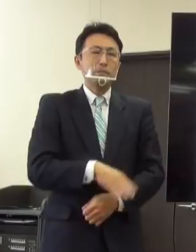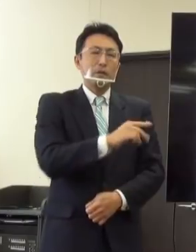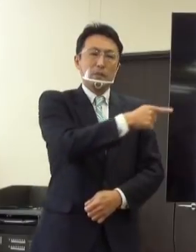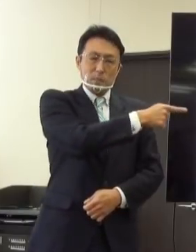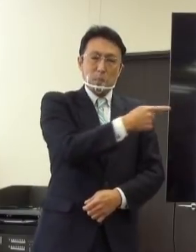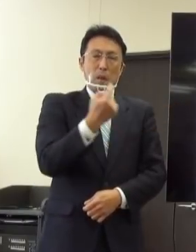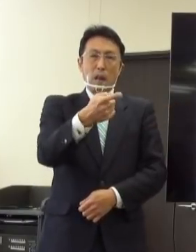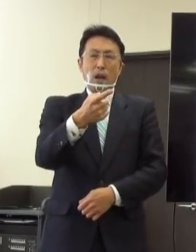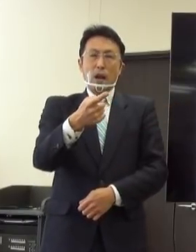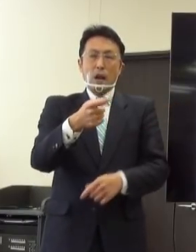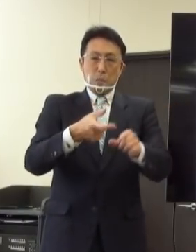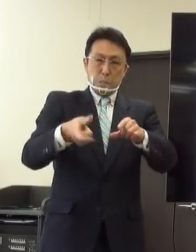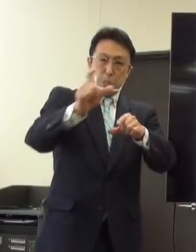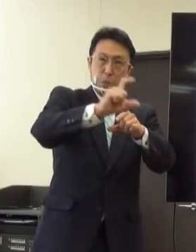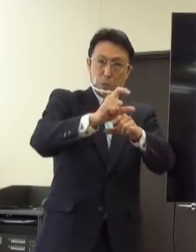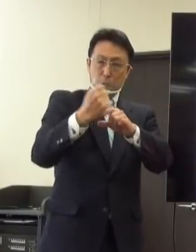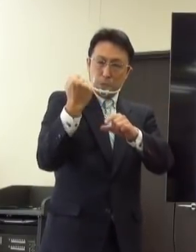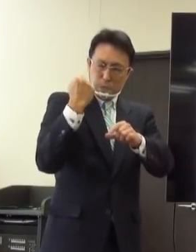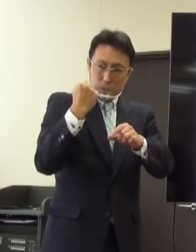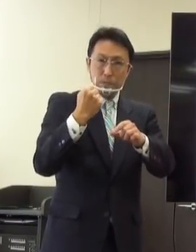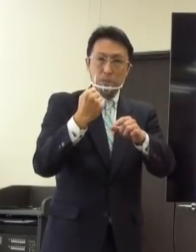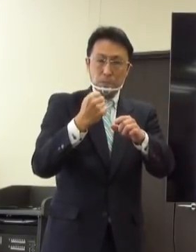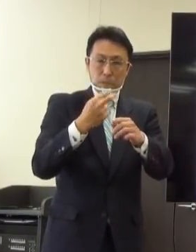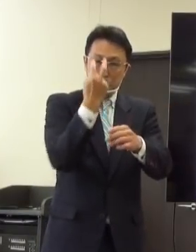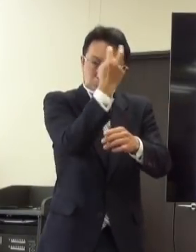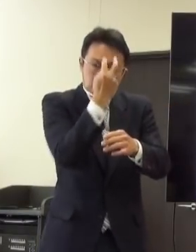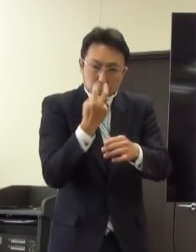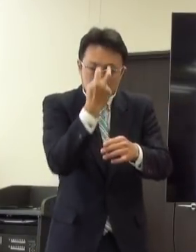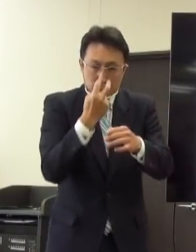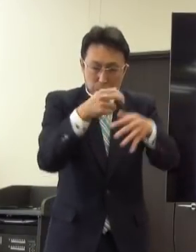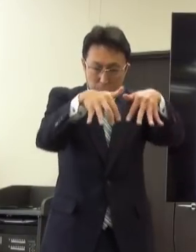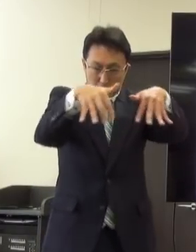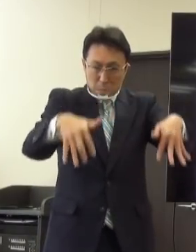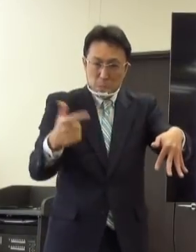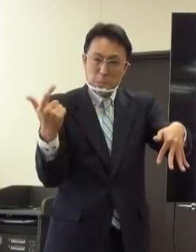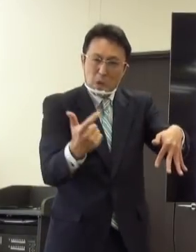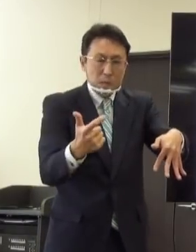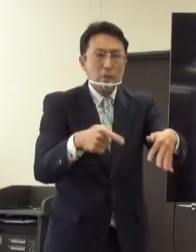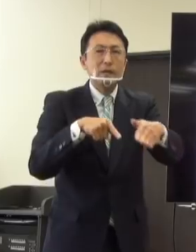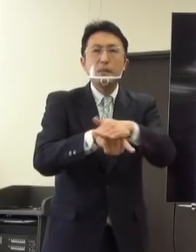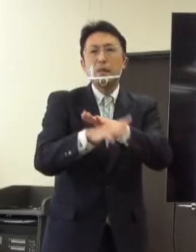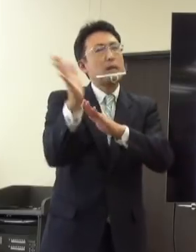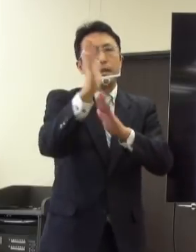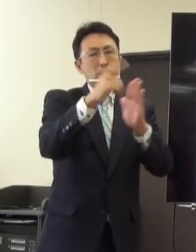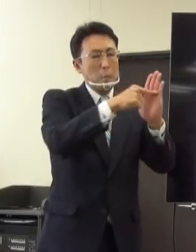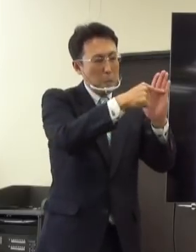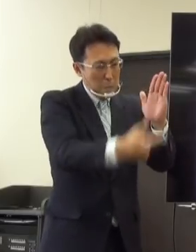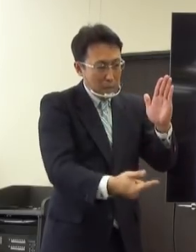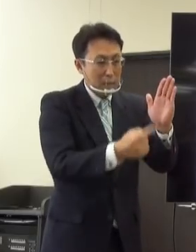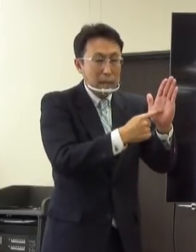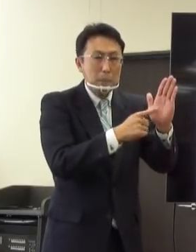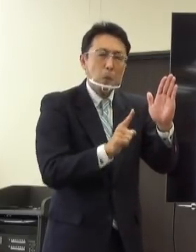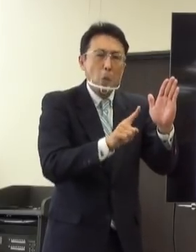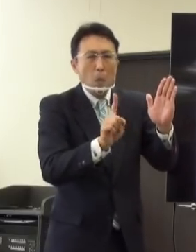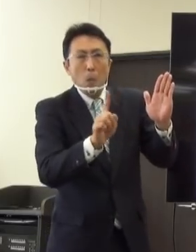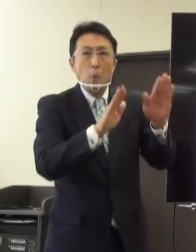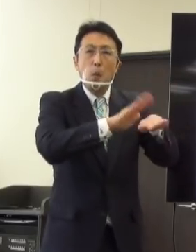めにどうできるかって そのことしか私ども考えておりません。は